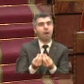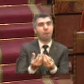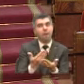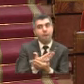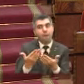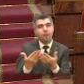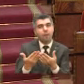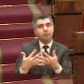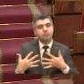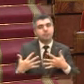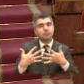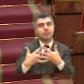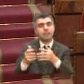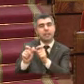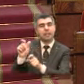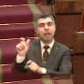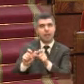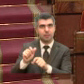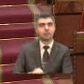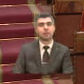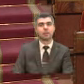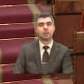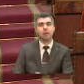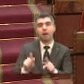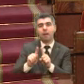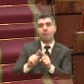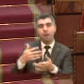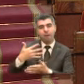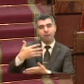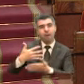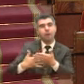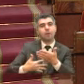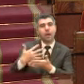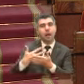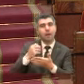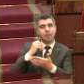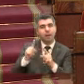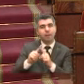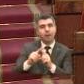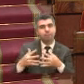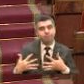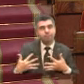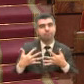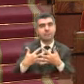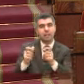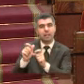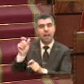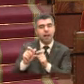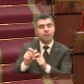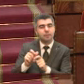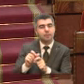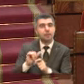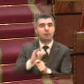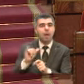المواطنين. فرشات ذاك العقده ديال الفرشات المائيه مازال فيها اشكاليات حقيقيه لان التشارك مع